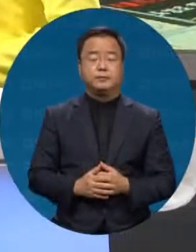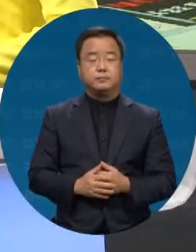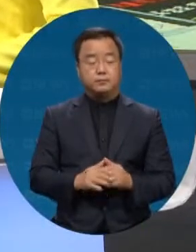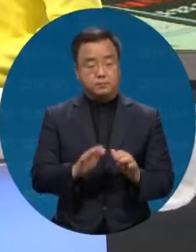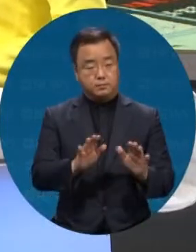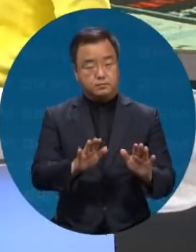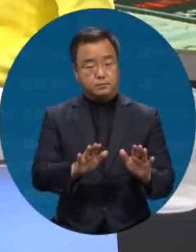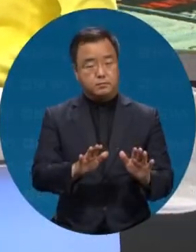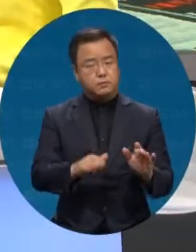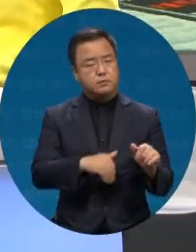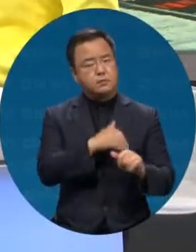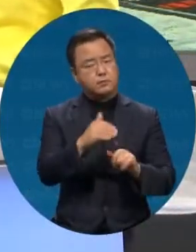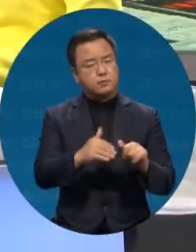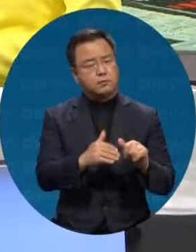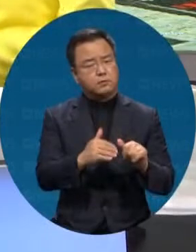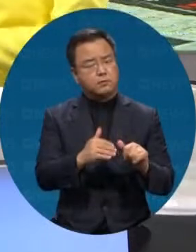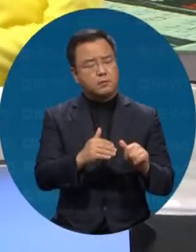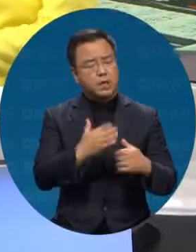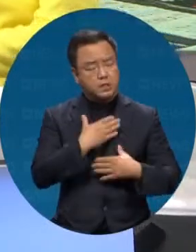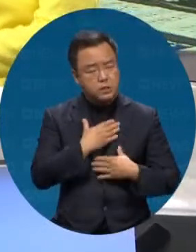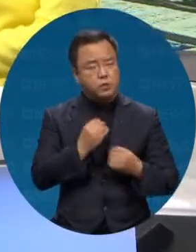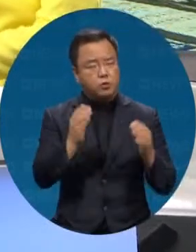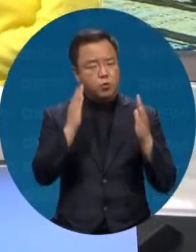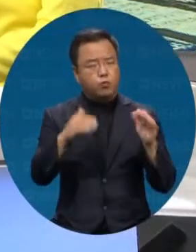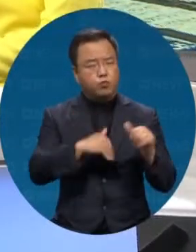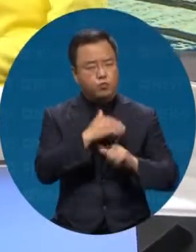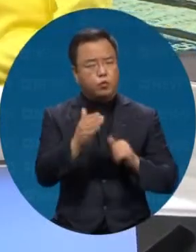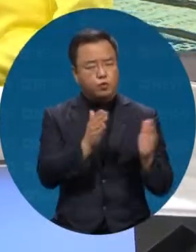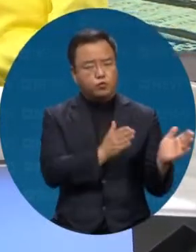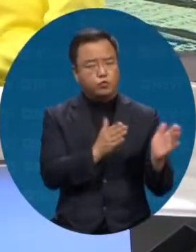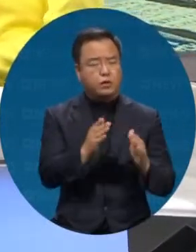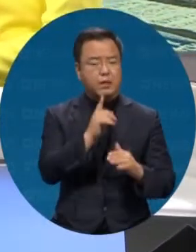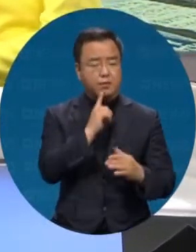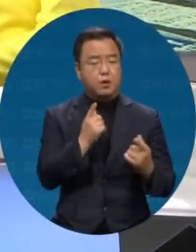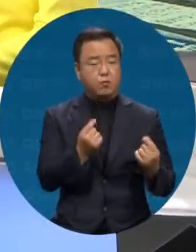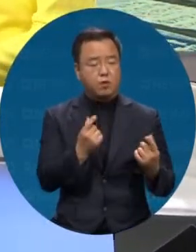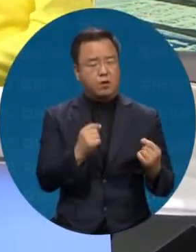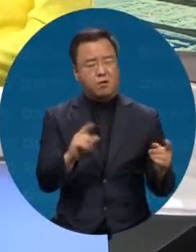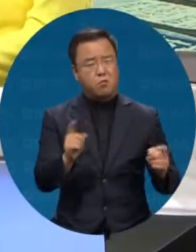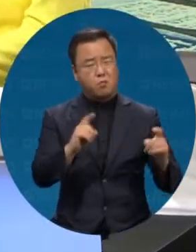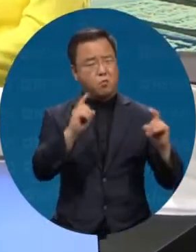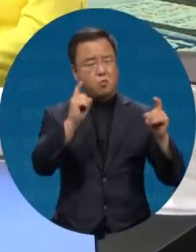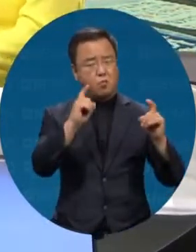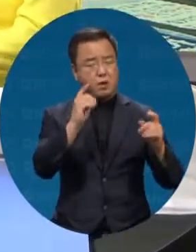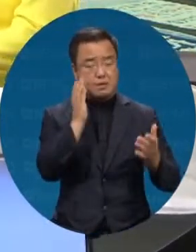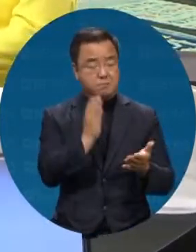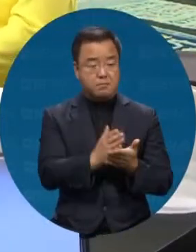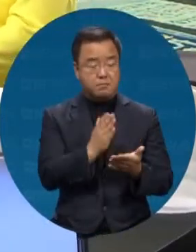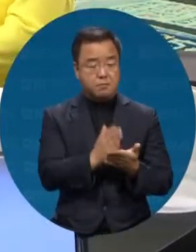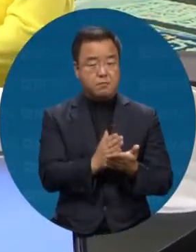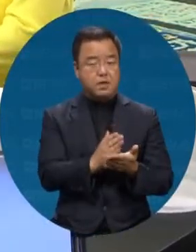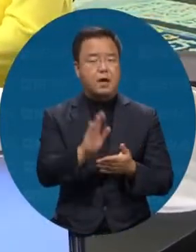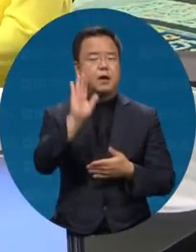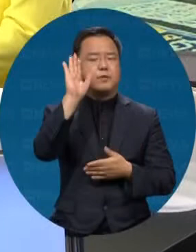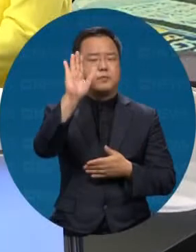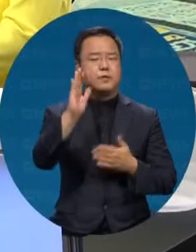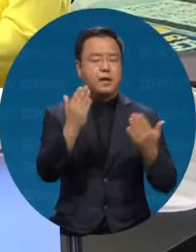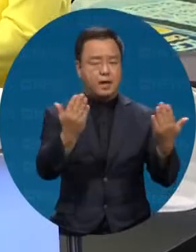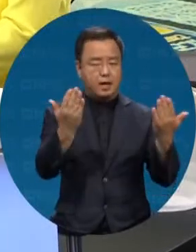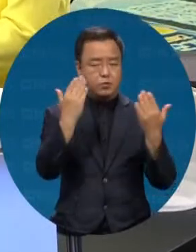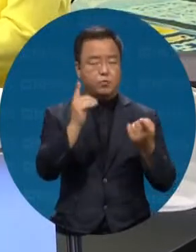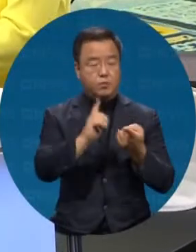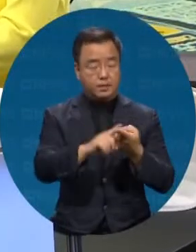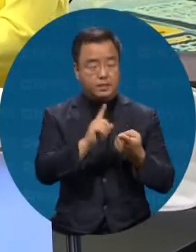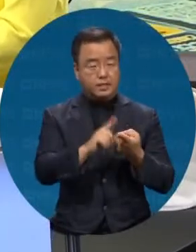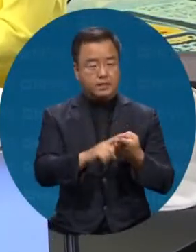기본적으로 안전한 학습 환경을 구축한다 는 의미도 깔려 있기는 만큼 좀 소모적인 논쟁으로 끝나지 않고 미래의 학교에 그린 스마트